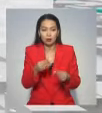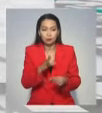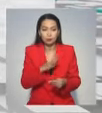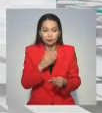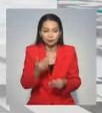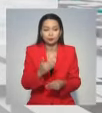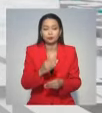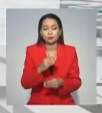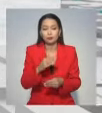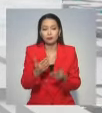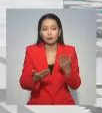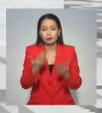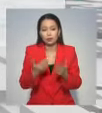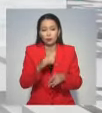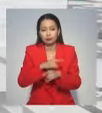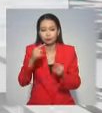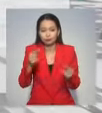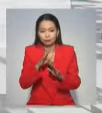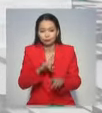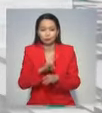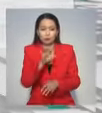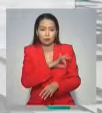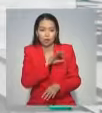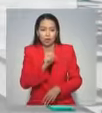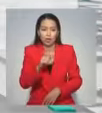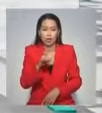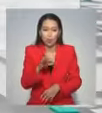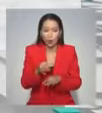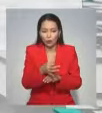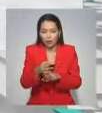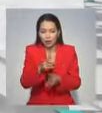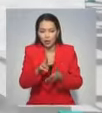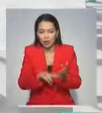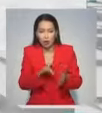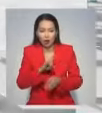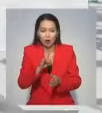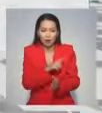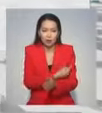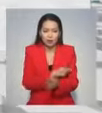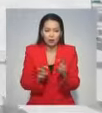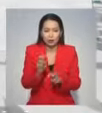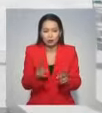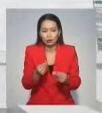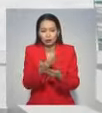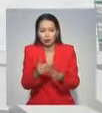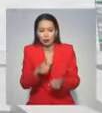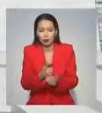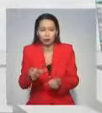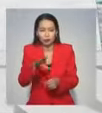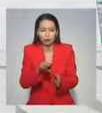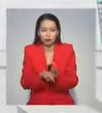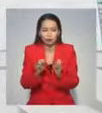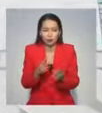аэронавигация, лицензиялау, авиациялық медицина, іздеу және құтқару департаменттерінің және ұшу қауіпсіздігі басқармасының өкілдері қатысты. Операциялық